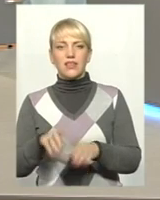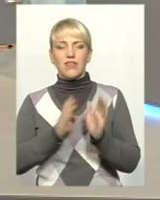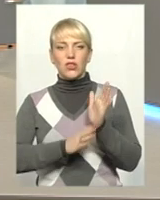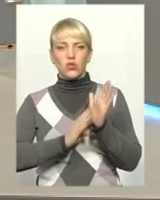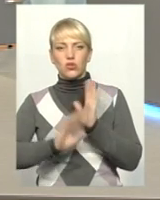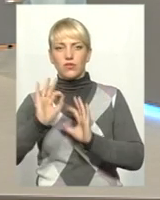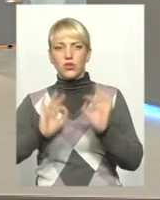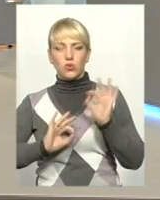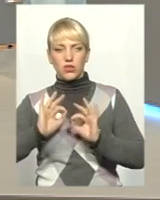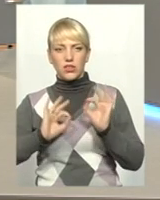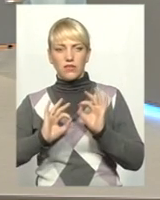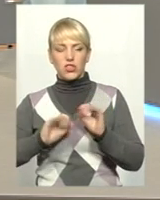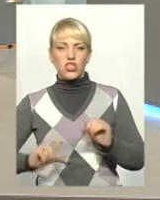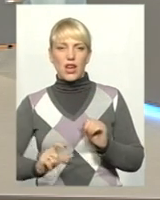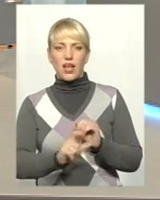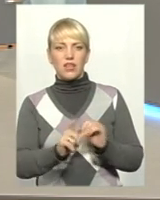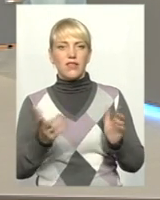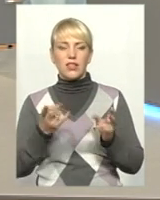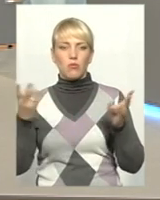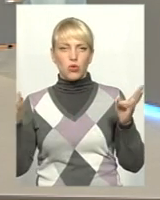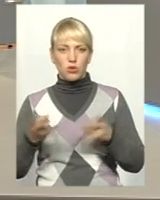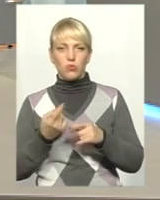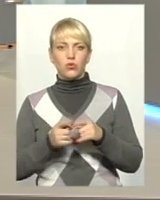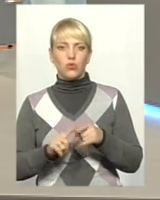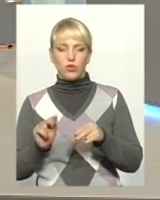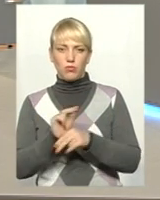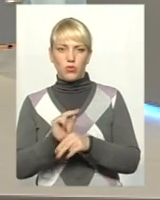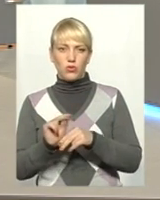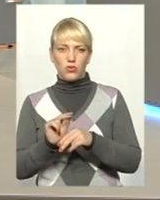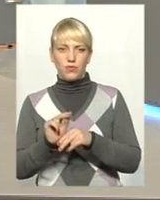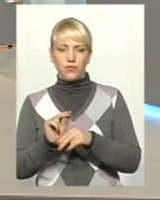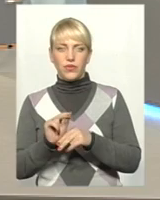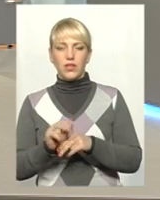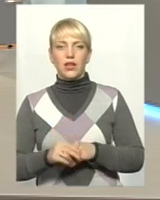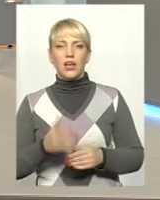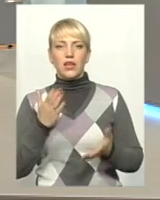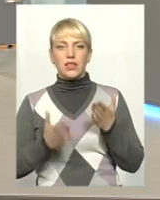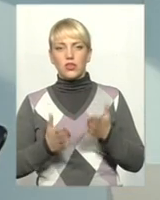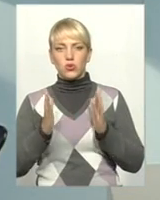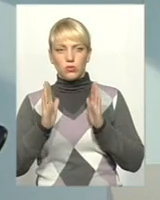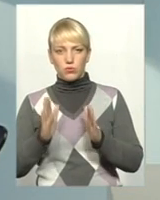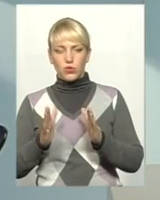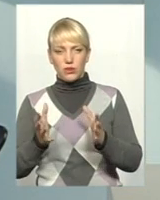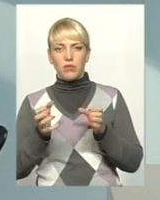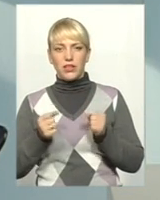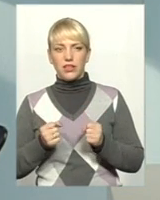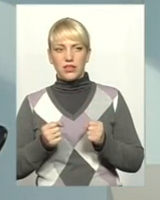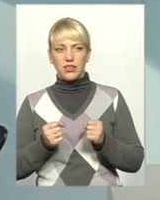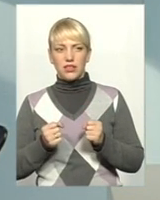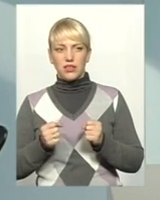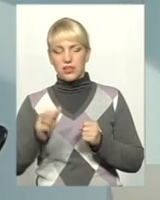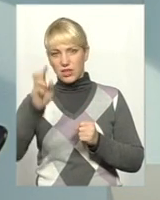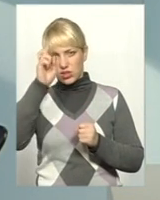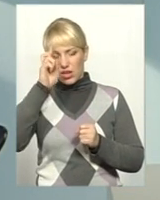90% шляхів, які потребують того ремонту. Якщо буде прийнятий